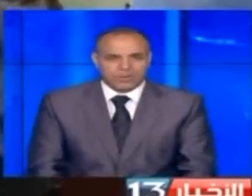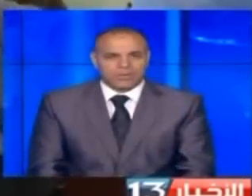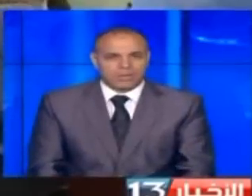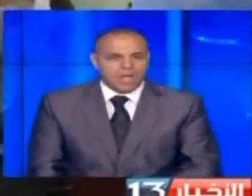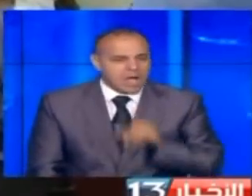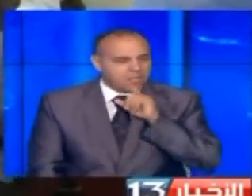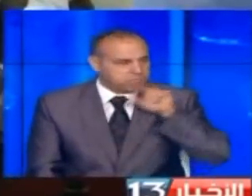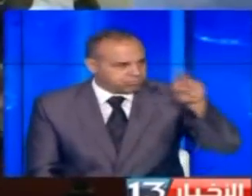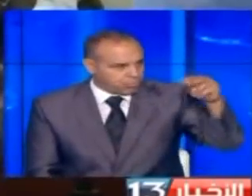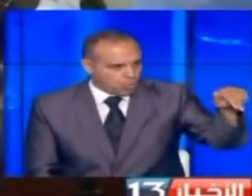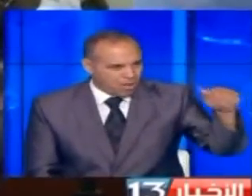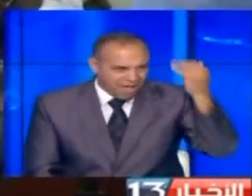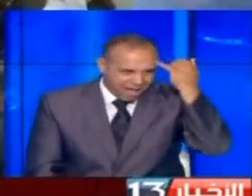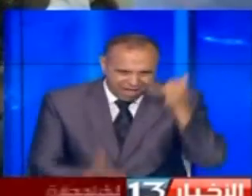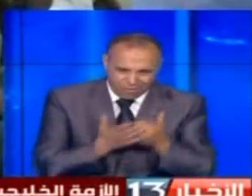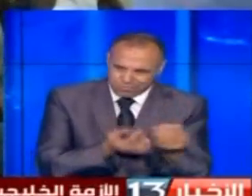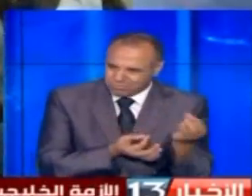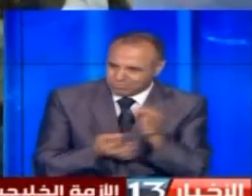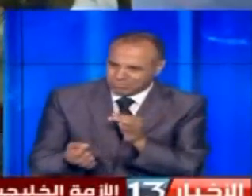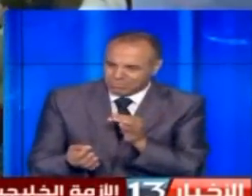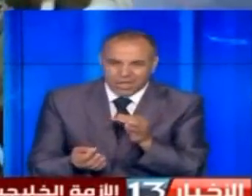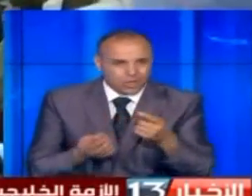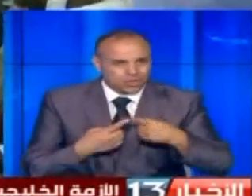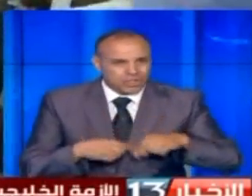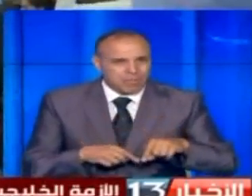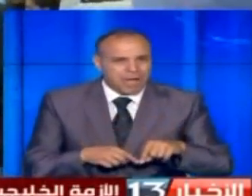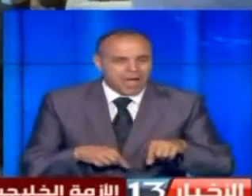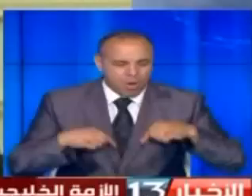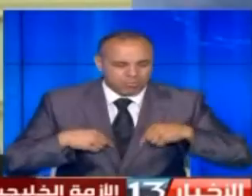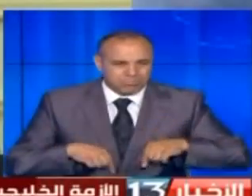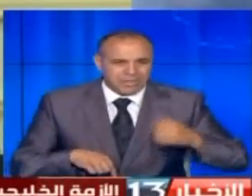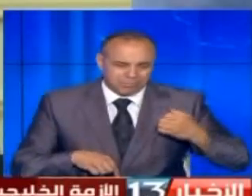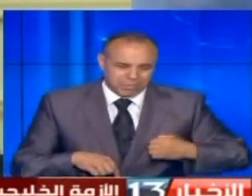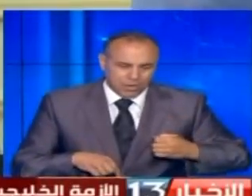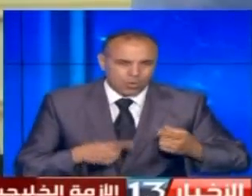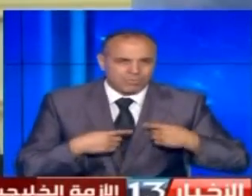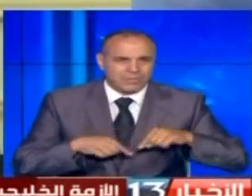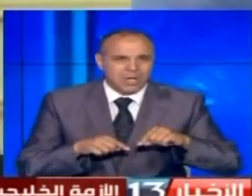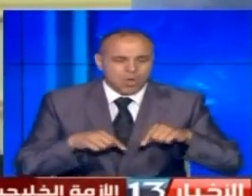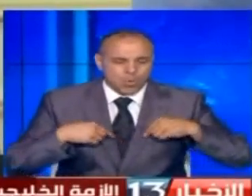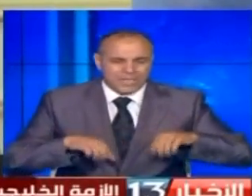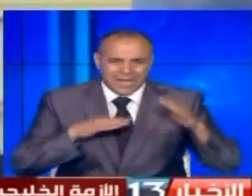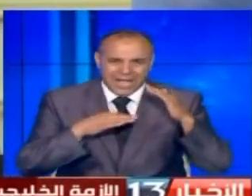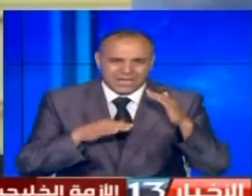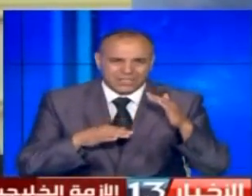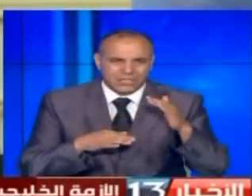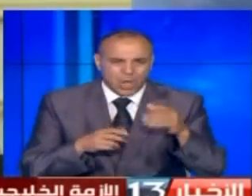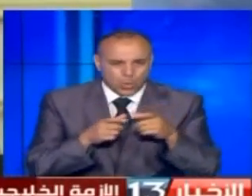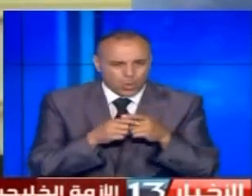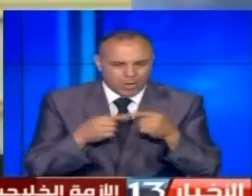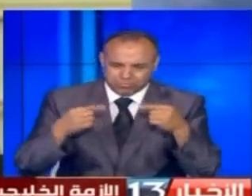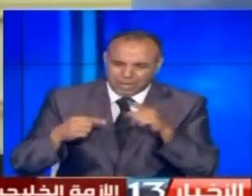رفضت قطر العرض المشروط الذي تمخذ عن اجتماع المنامة بالبحرين على مستوى وزراء خارجية الدول